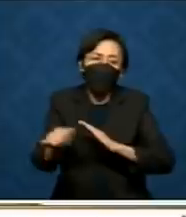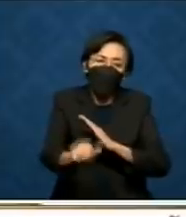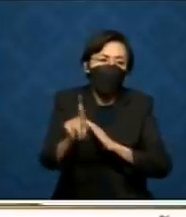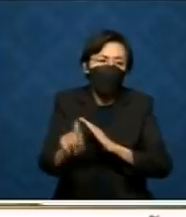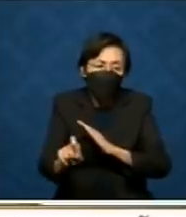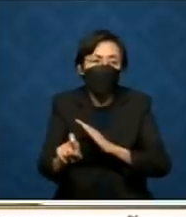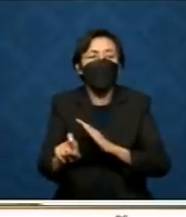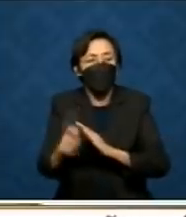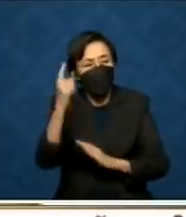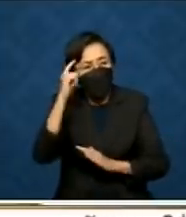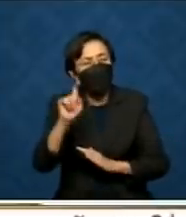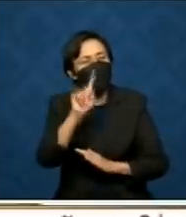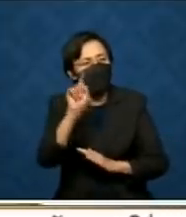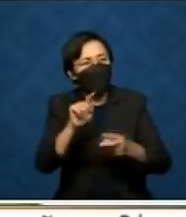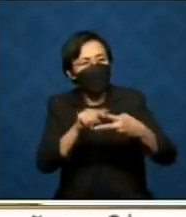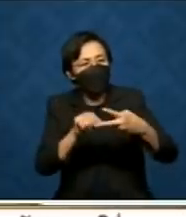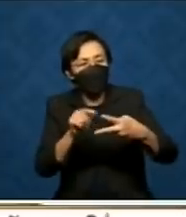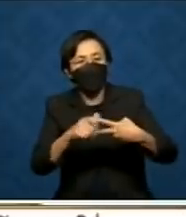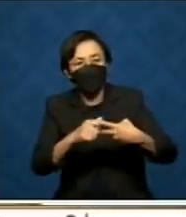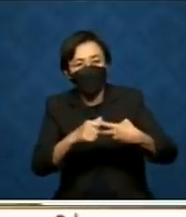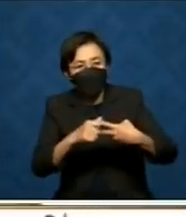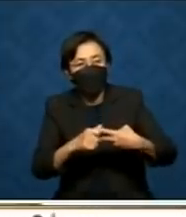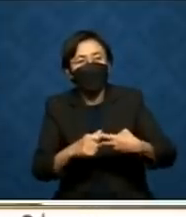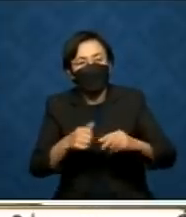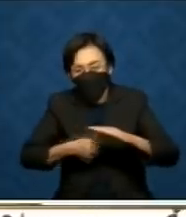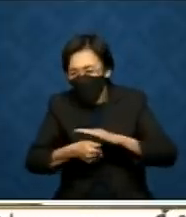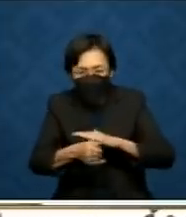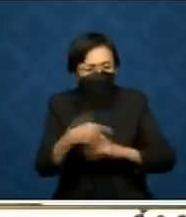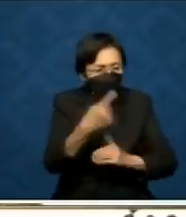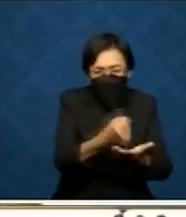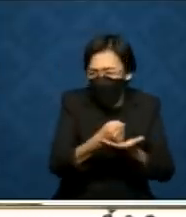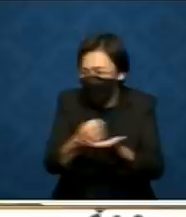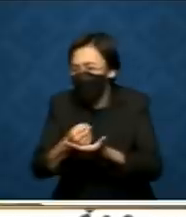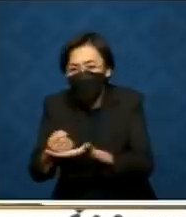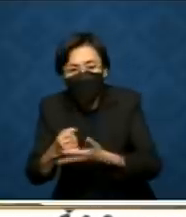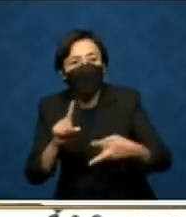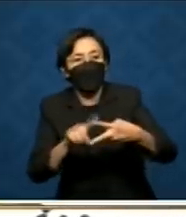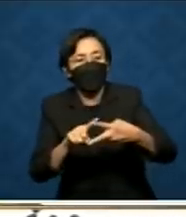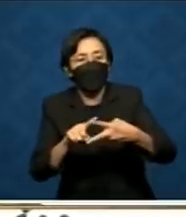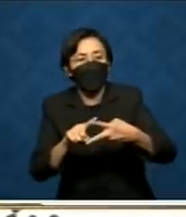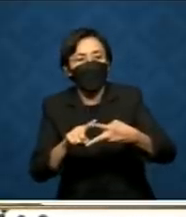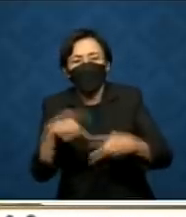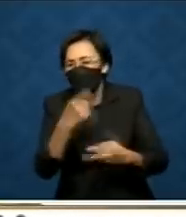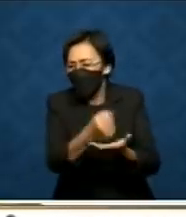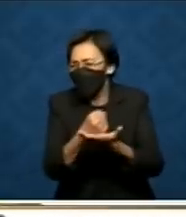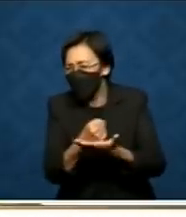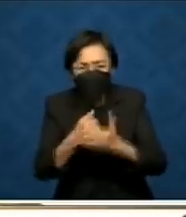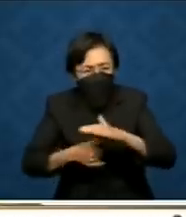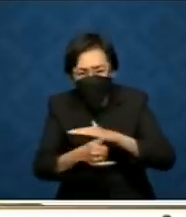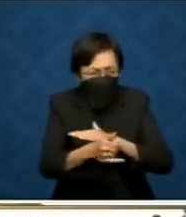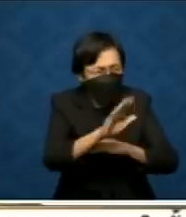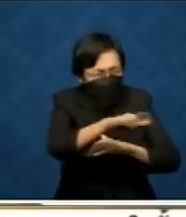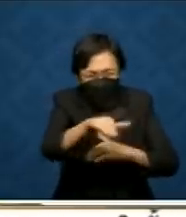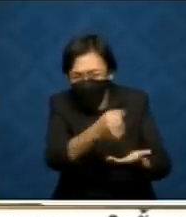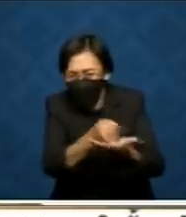สันนิษฐานได้ 2ใช้เหตุเนื่องตะเกียดตะกายหาคนช่วยมีใครช่วยได้เพราะช่วยจะออกมาให้คน